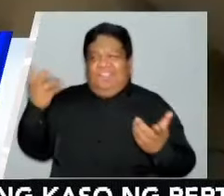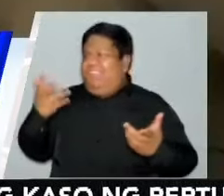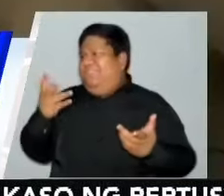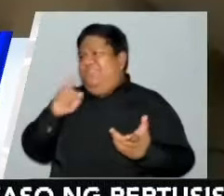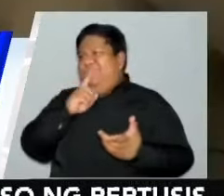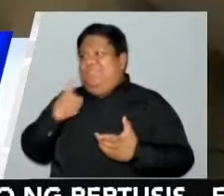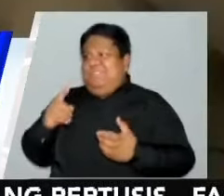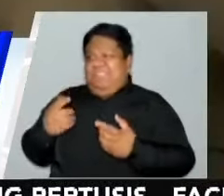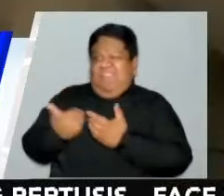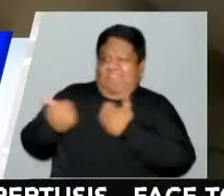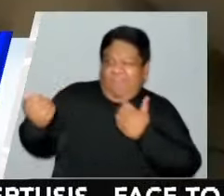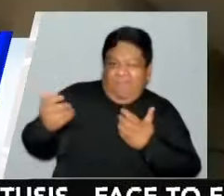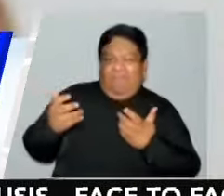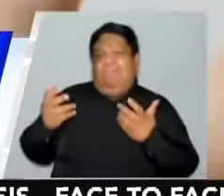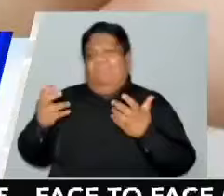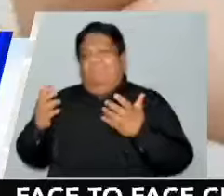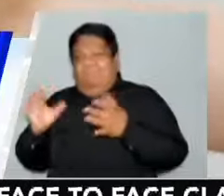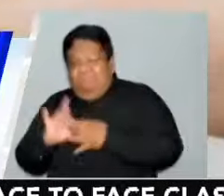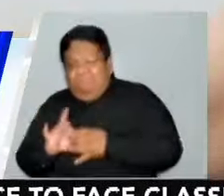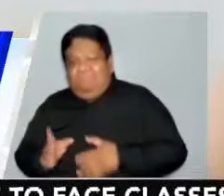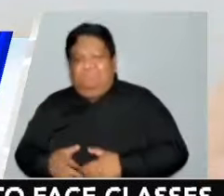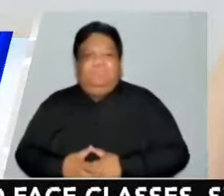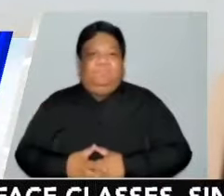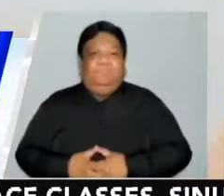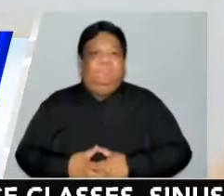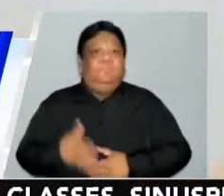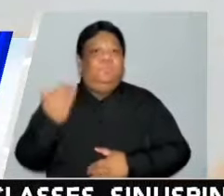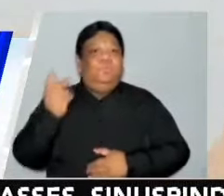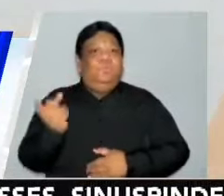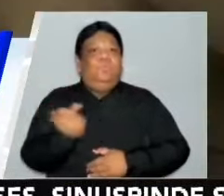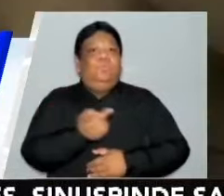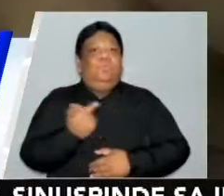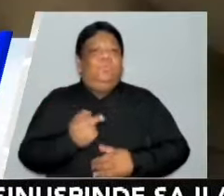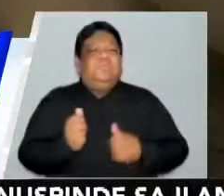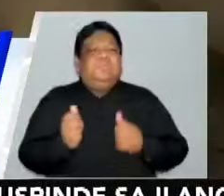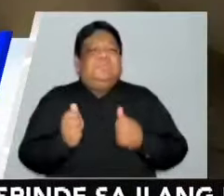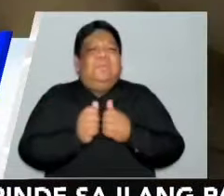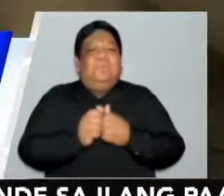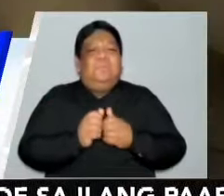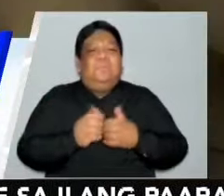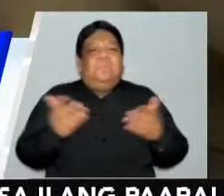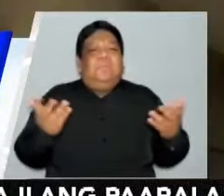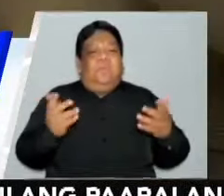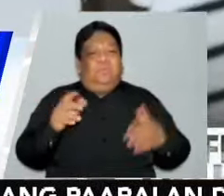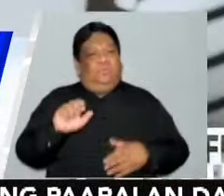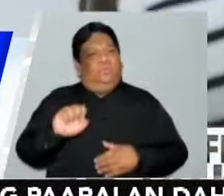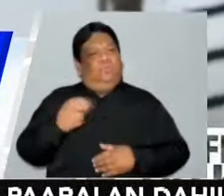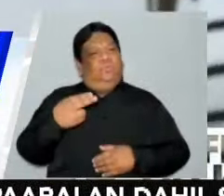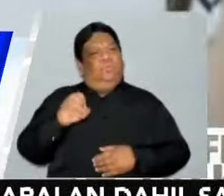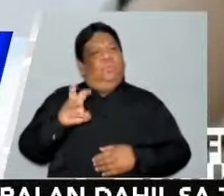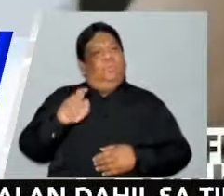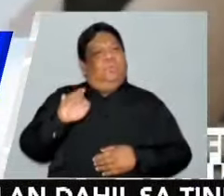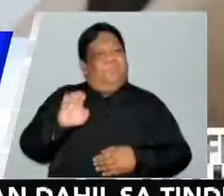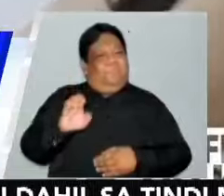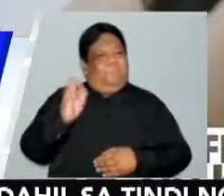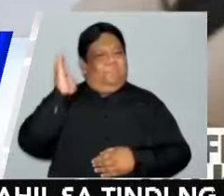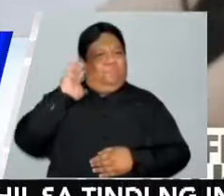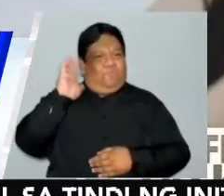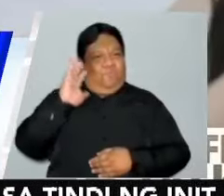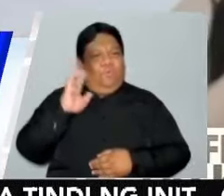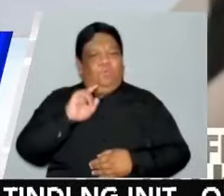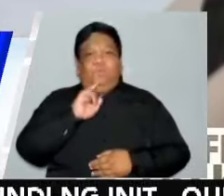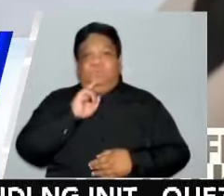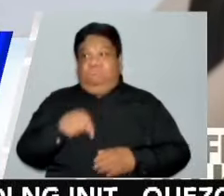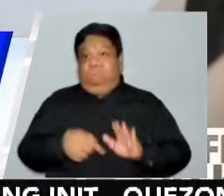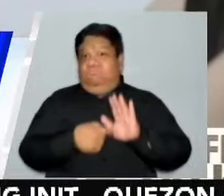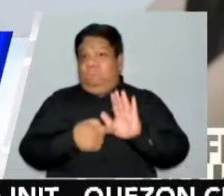Dating nagkasama ang dalawa as judge and performer sa sikat magpasikat segment ng It's Showtime na e-ere na rin sa GMA